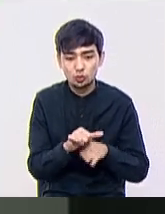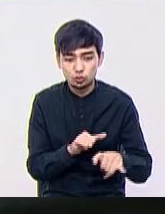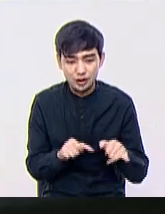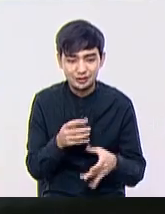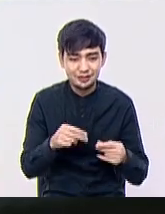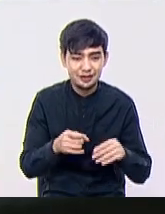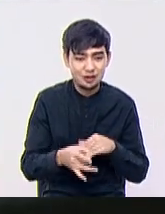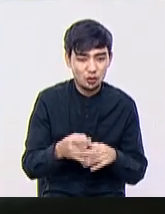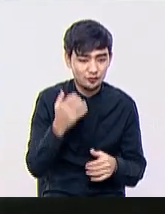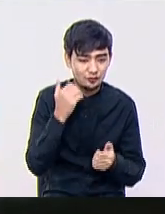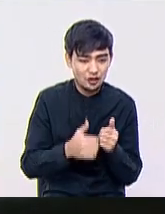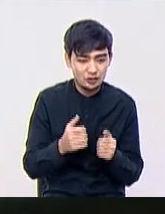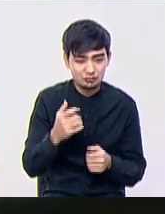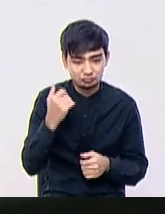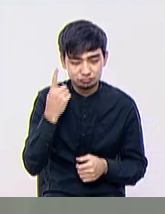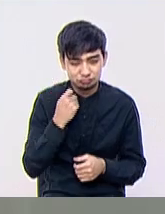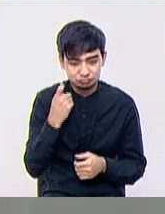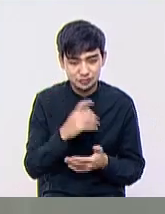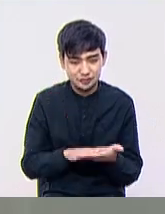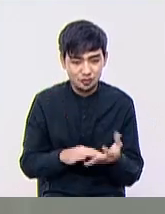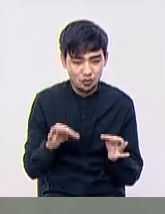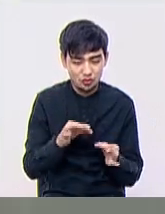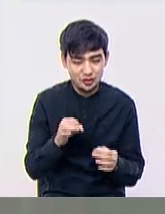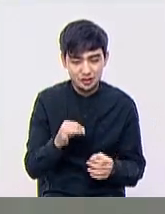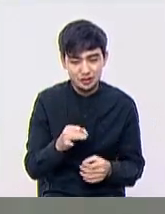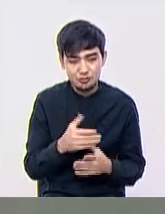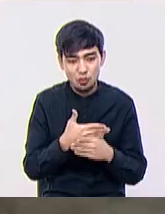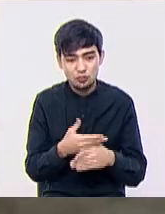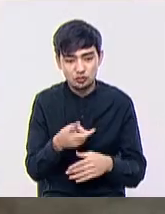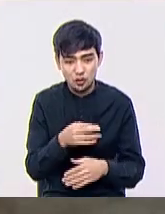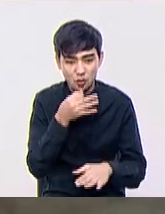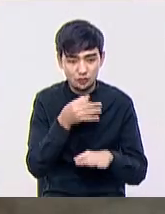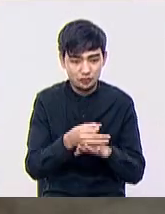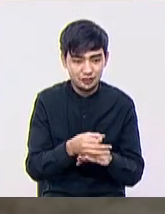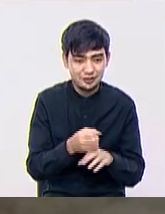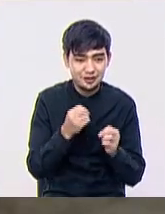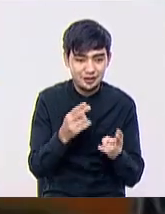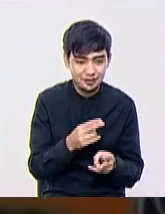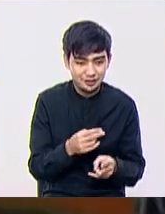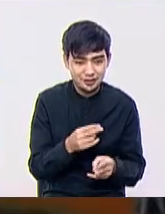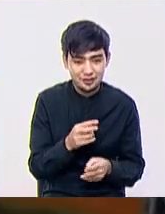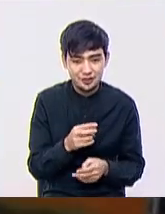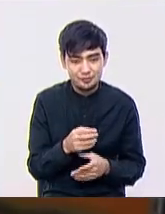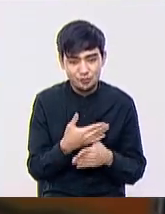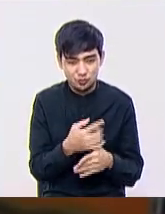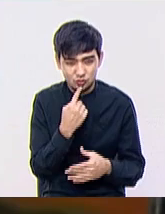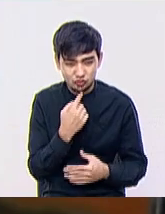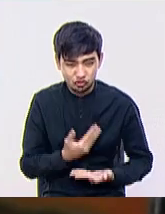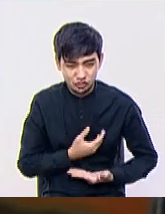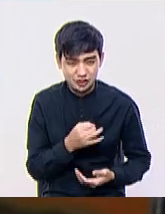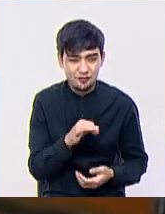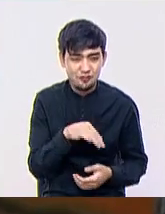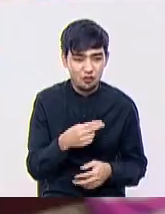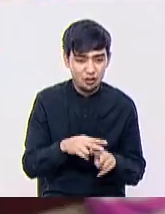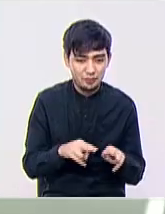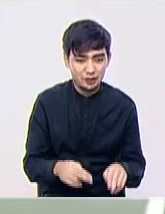каких регионов чаще поступают заявки. За эффект от помощи ответственных как благотворительные организации, так и сам фонд.